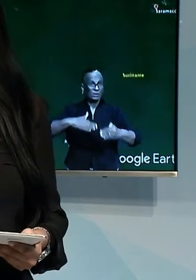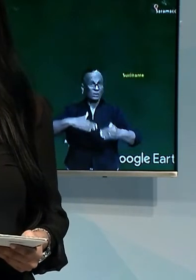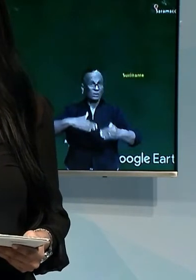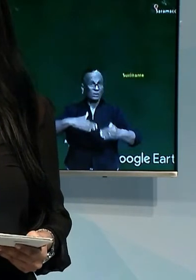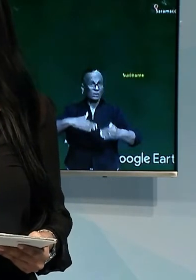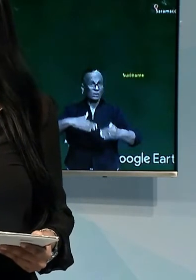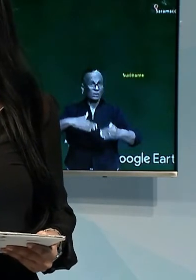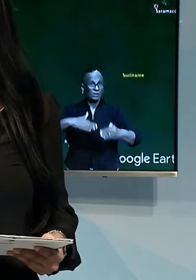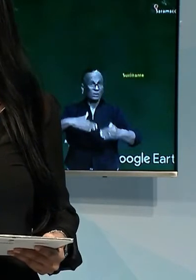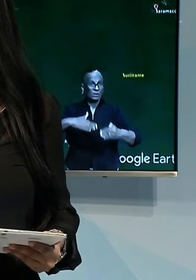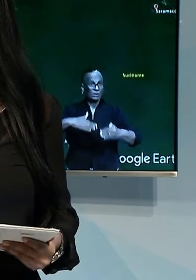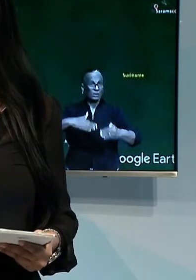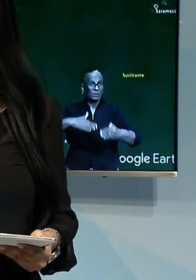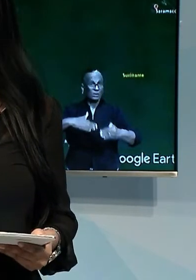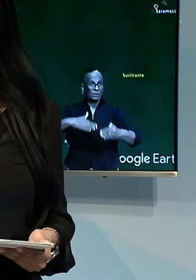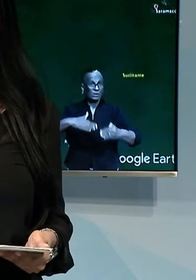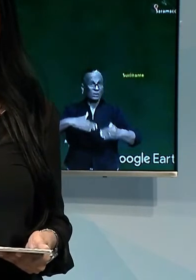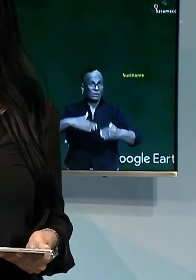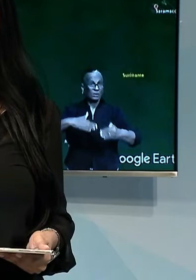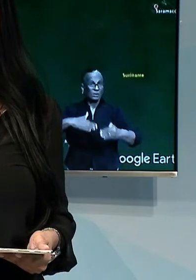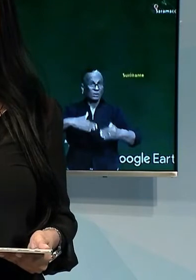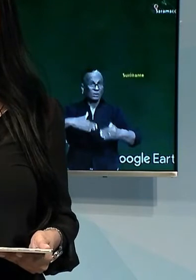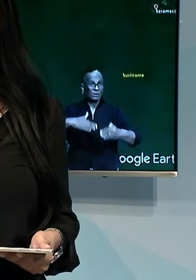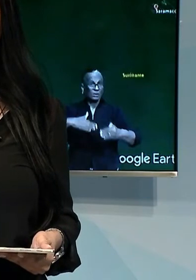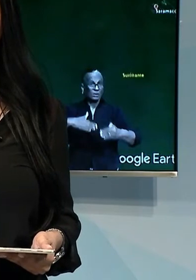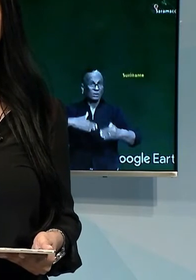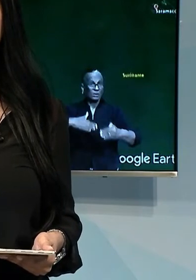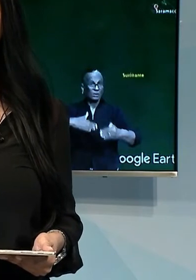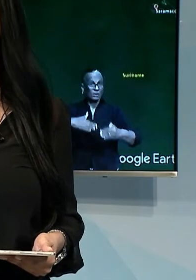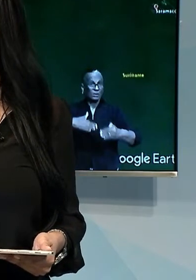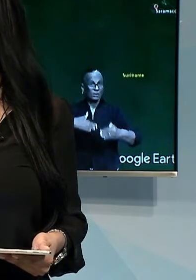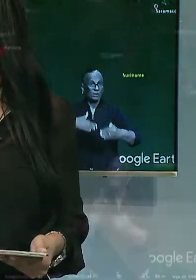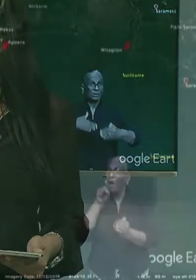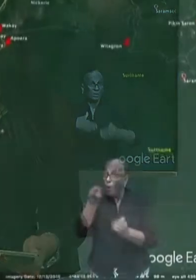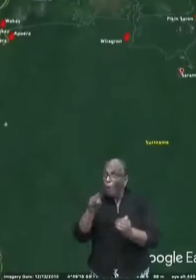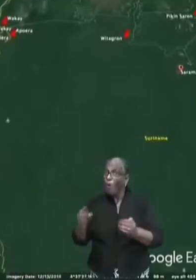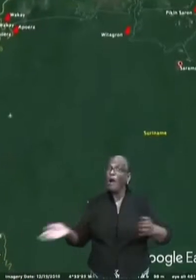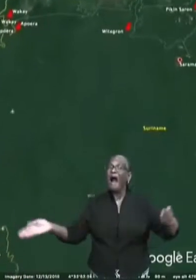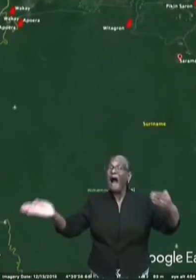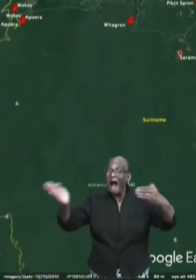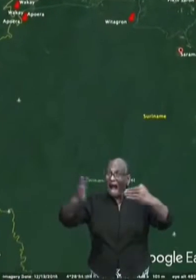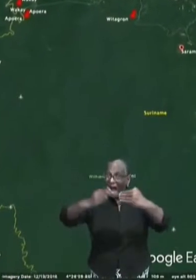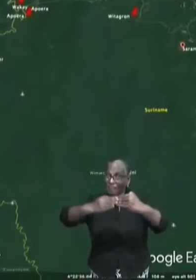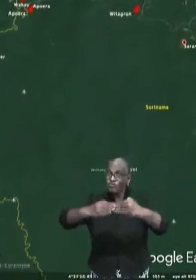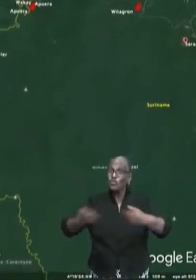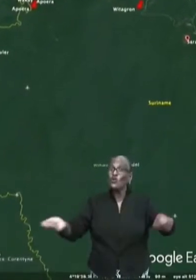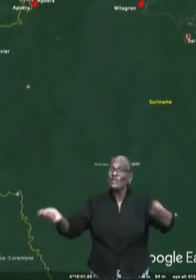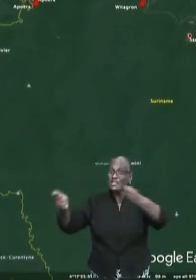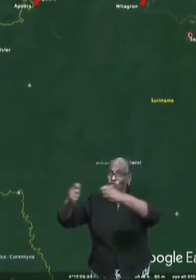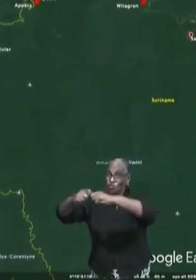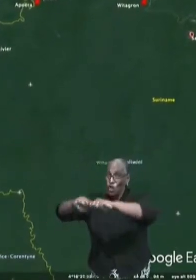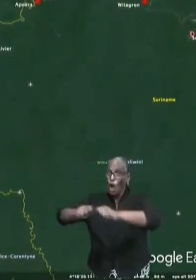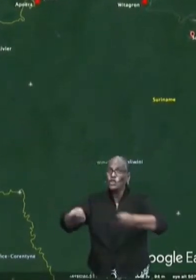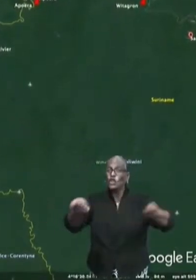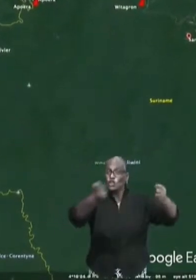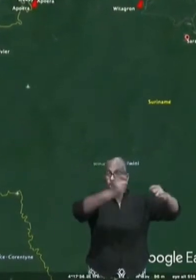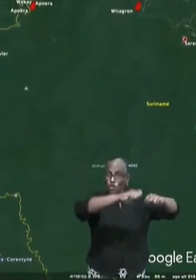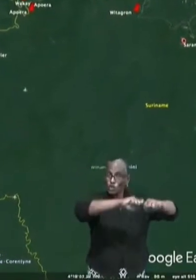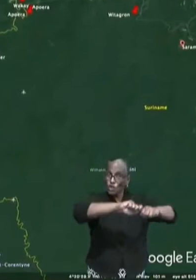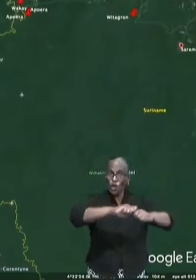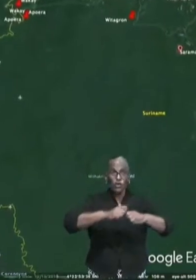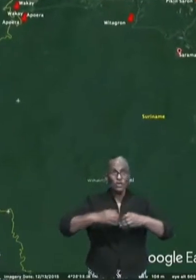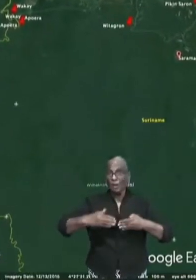en Lawa-gebied er meer patrouilles uitgevoerd zullen worden. U weet dat er geen verplaatsingen op de rivier zomaar